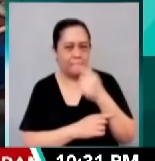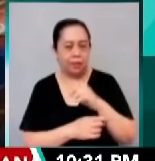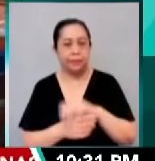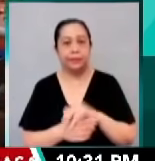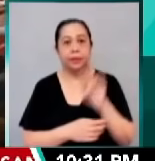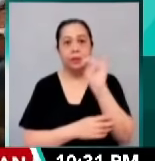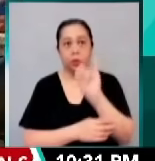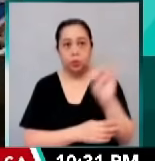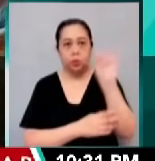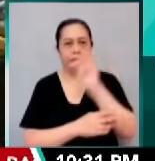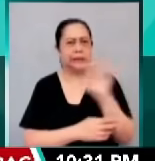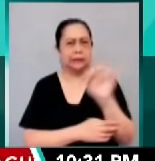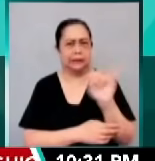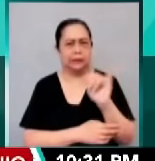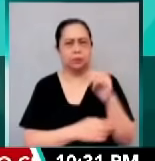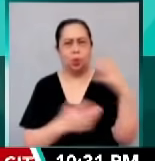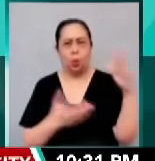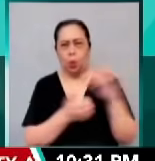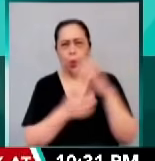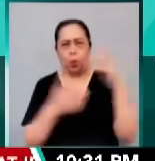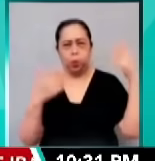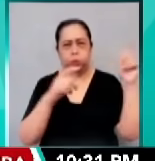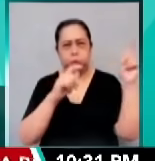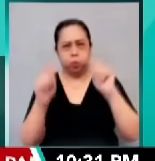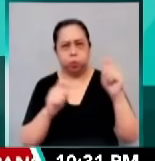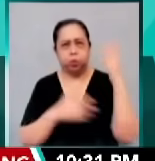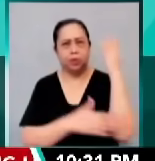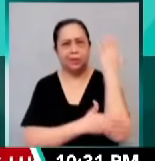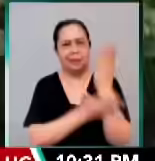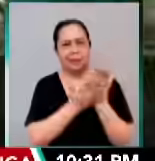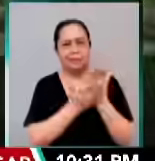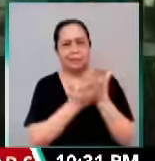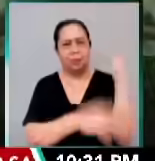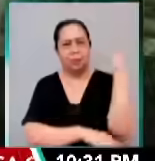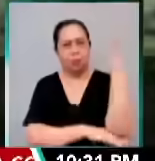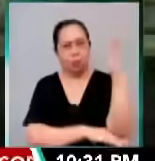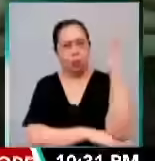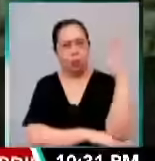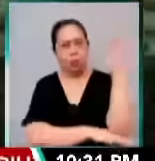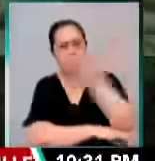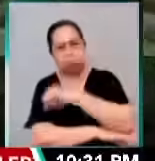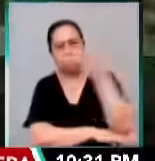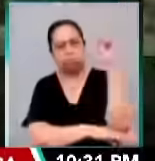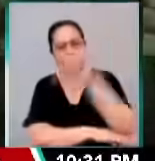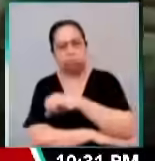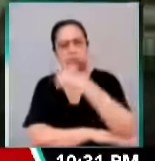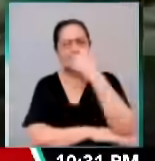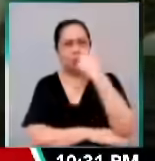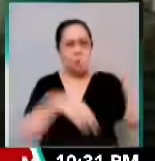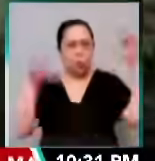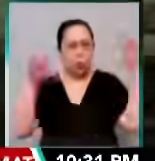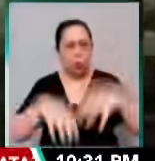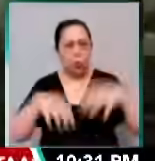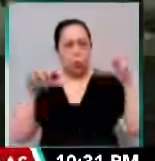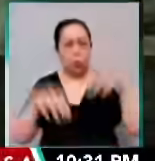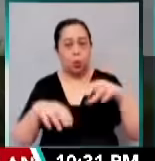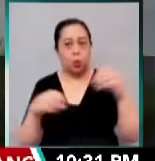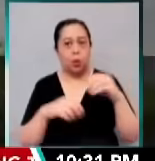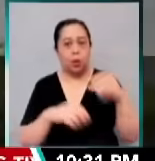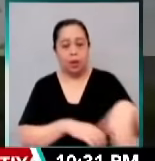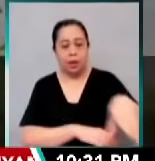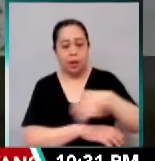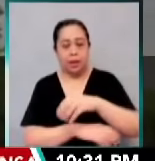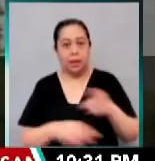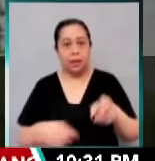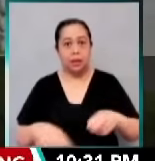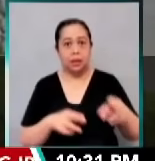bagsik ng bagyo. May mga punong nabuwal dahil sa lakas ng hangin at pag-ulan. Ang Cagayan River nag-overflow na dahil